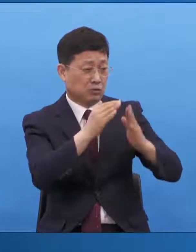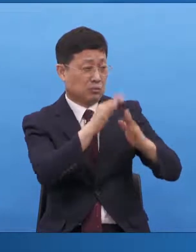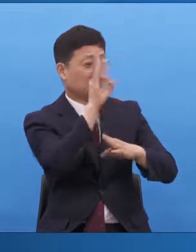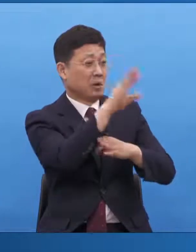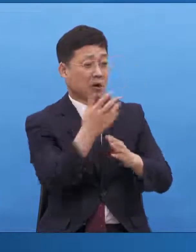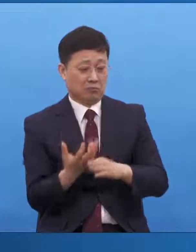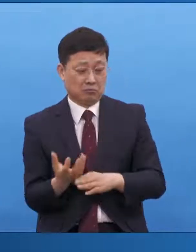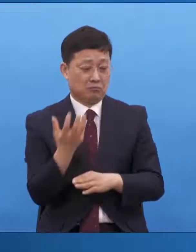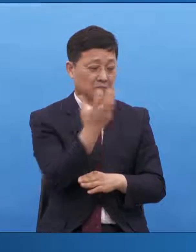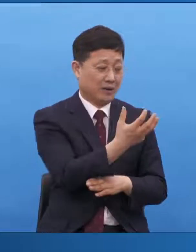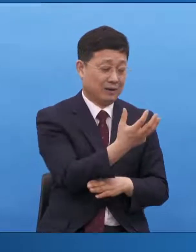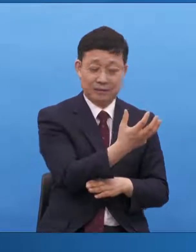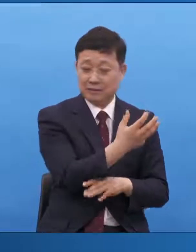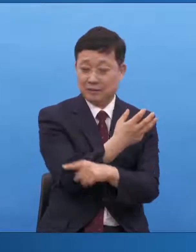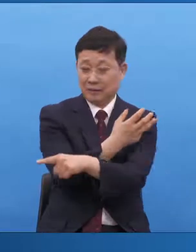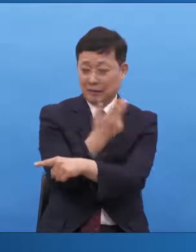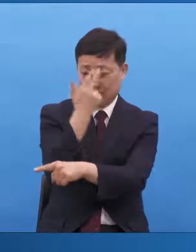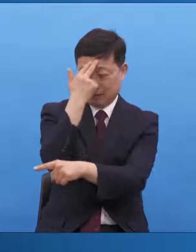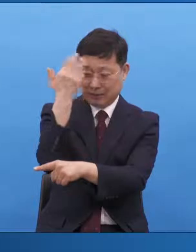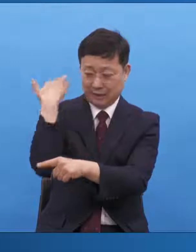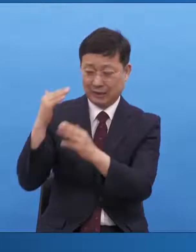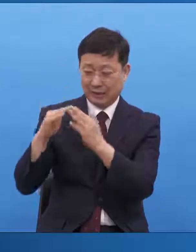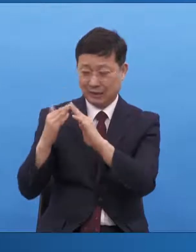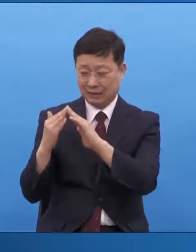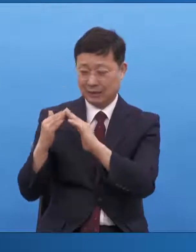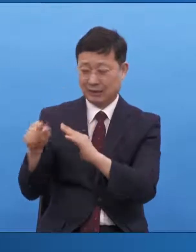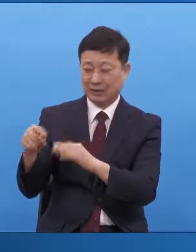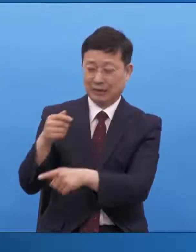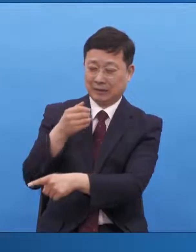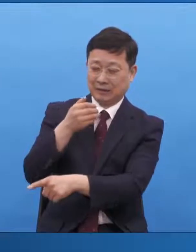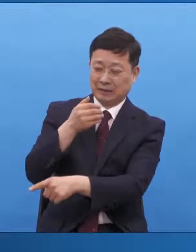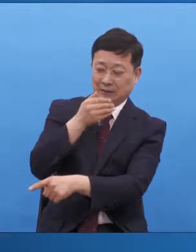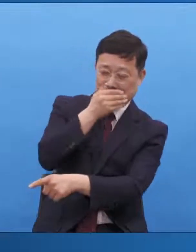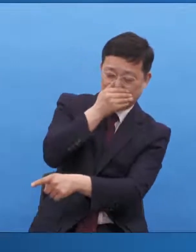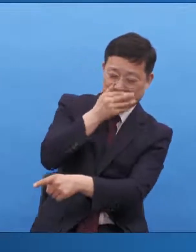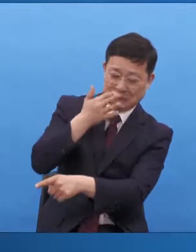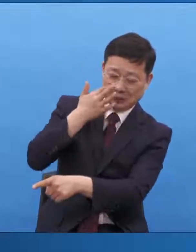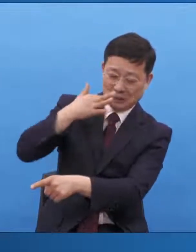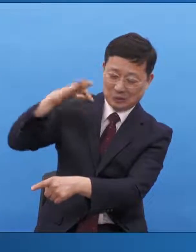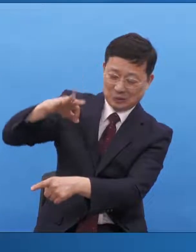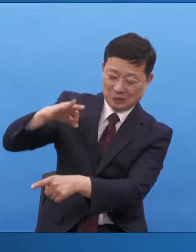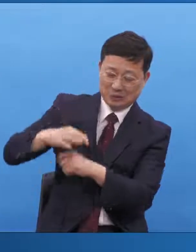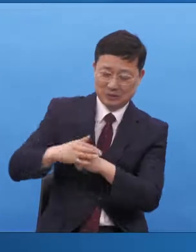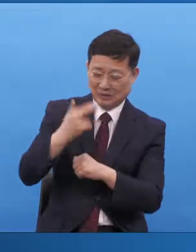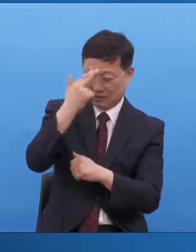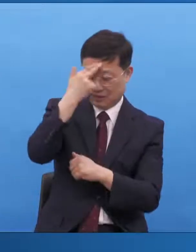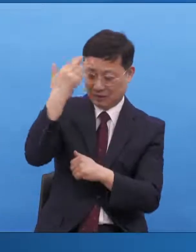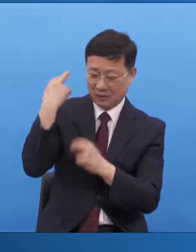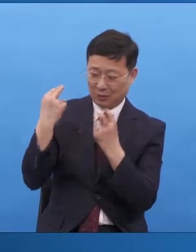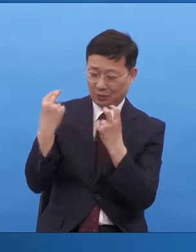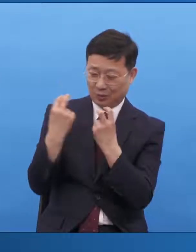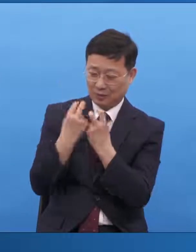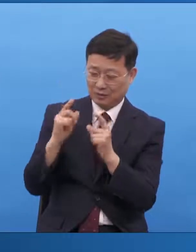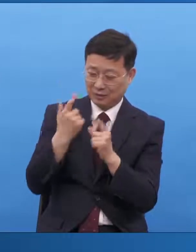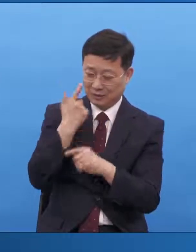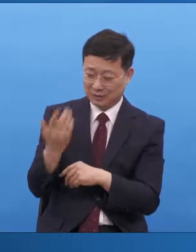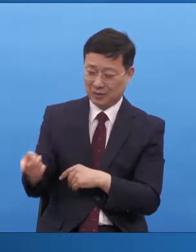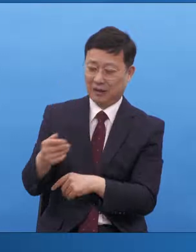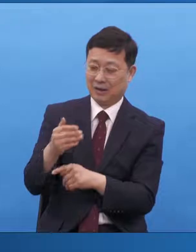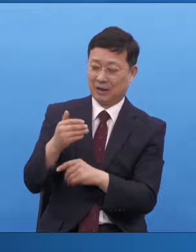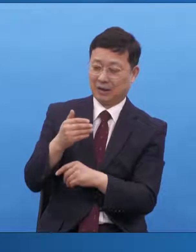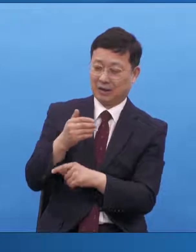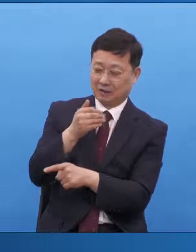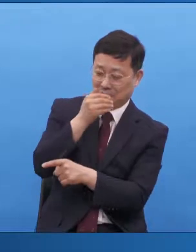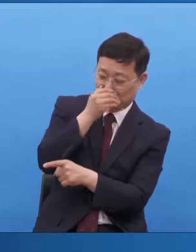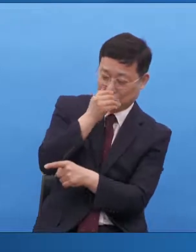small house and it made me laugh. 전에는 우스운 집이 아니었는데 내가 큰 집에 살다가 옛날에 저거 어떻게 살았지 우습더라니까. I didn't laugh while I was living